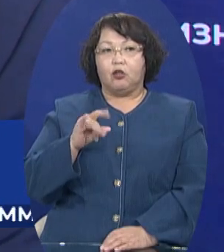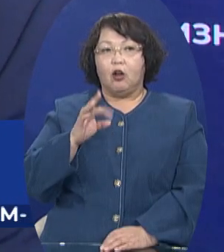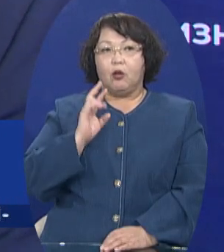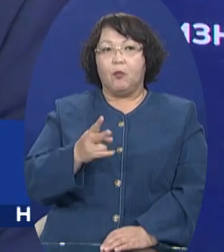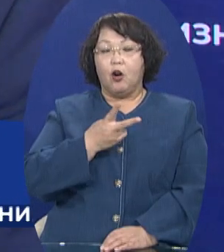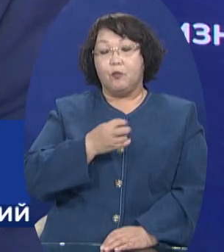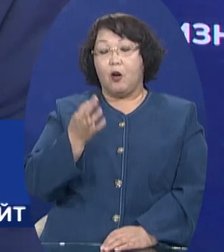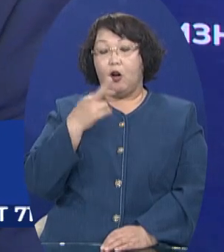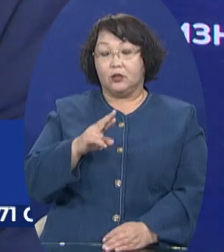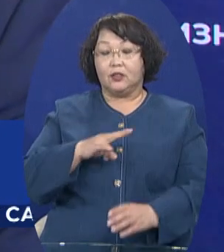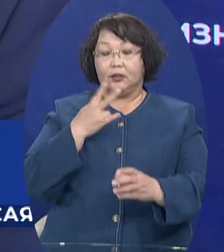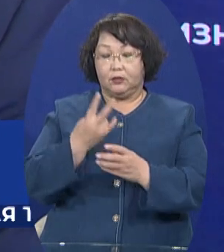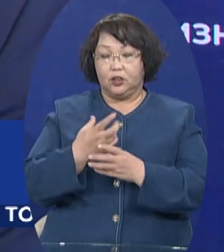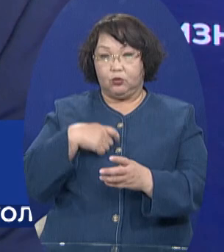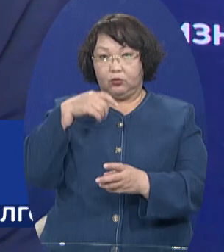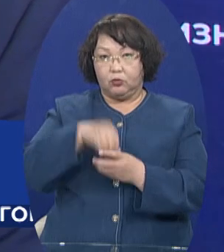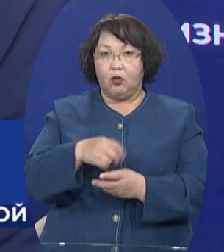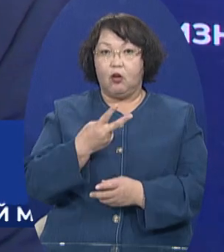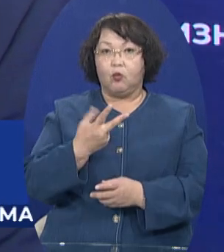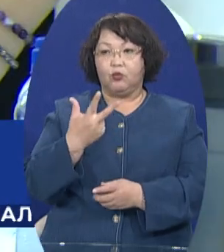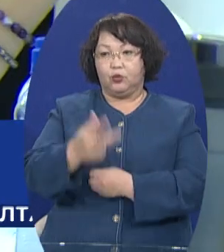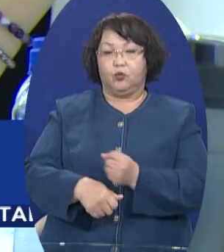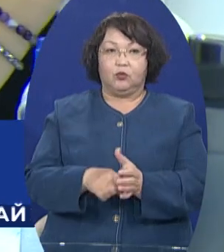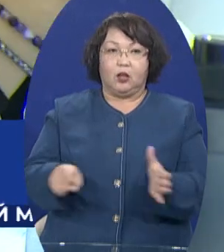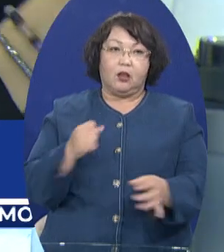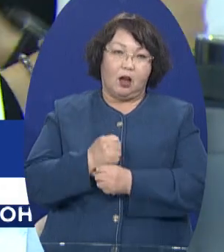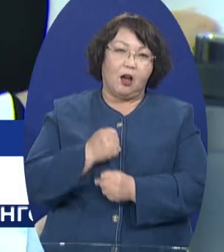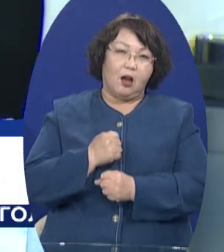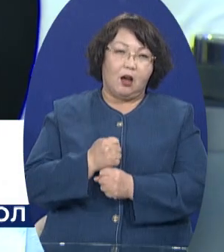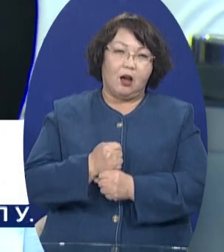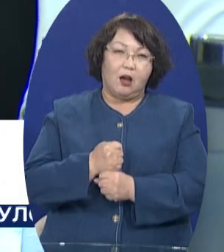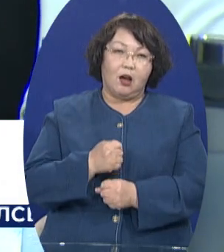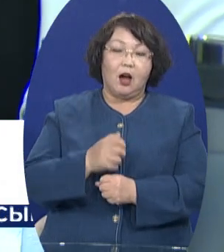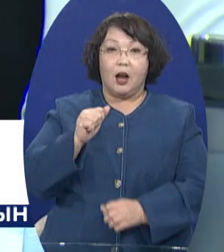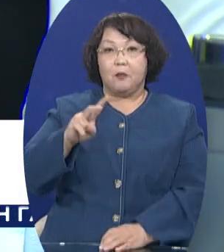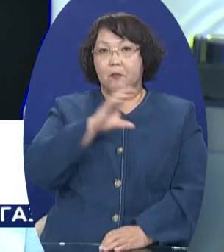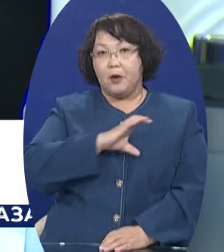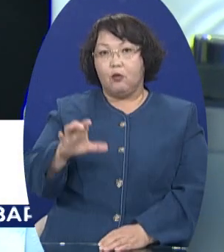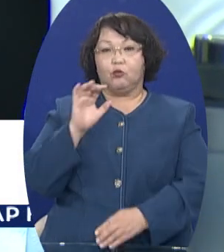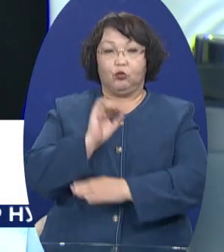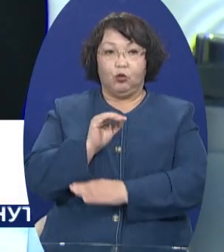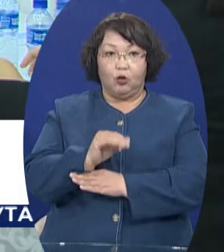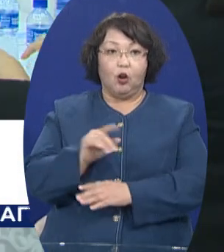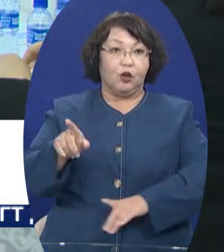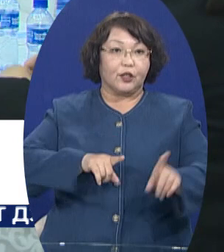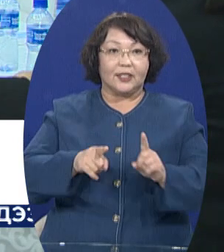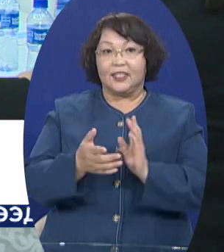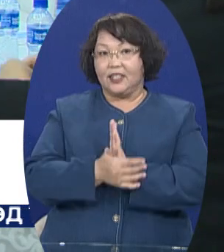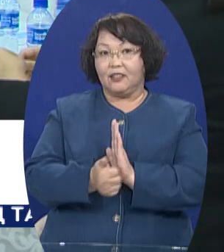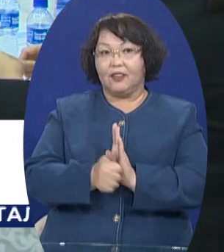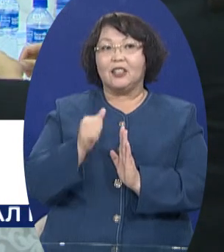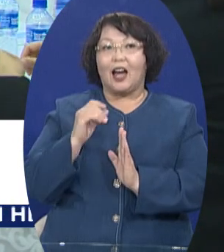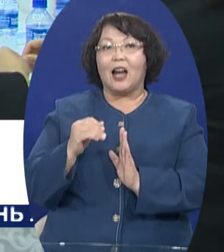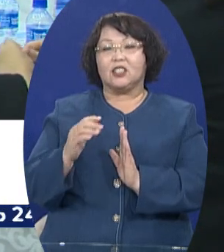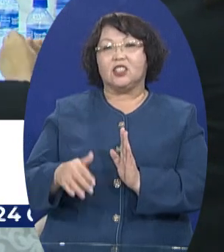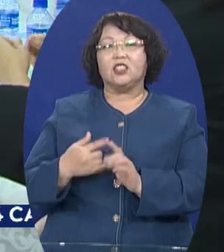хойш 23 жил энэ чиглэлээр ажиллаж байгаа. Аж ахуйн нэгжийн төлөөллөлүүд өрсөлдөх чадвараа яаж өсгөх хүү талаар бол